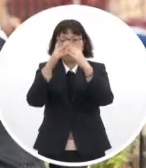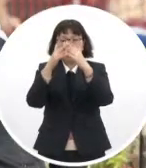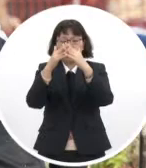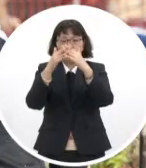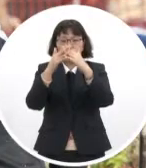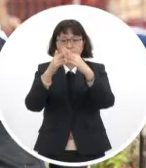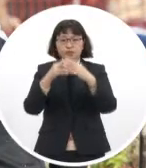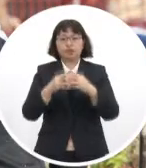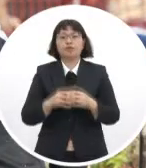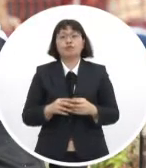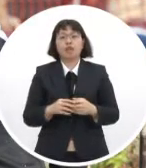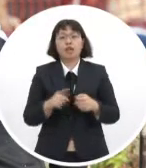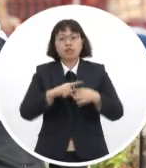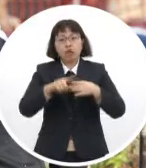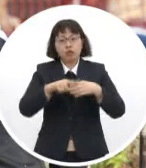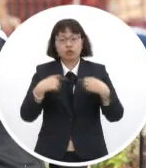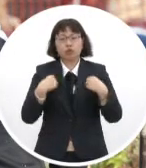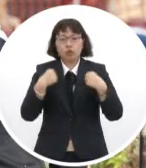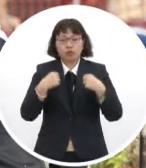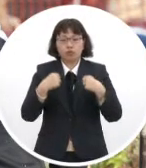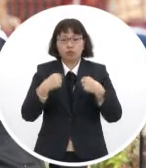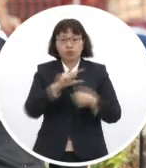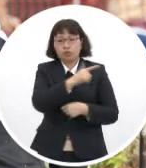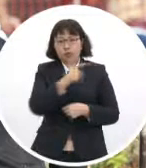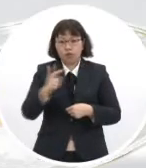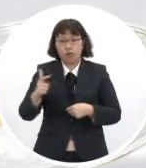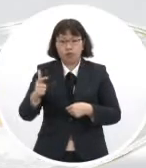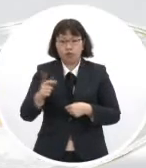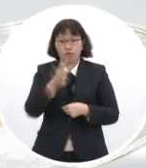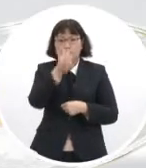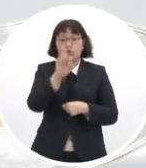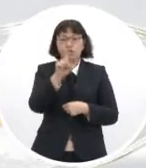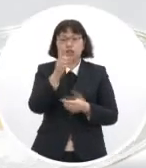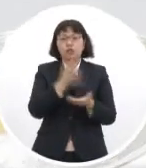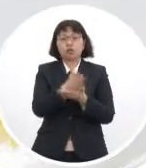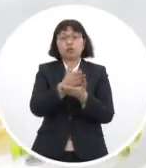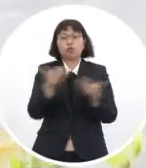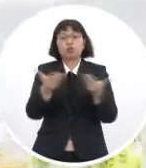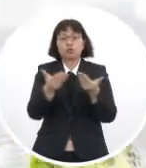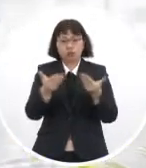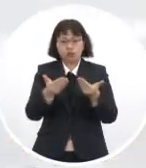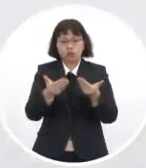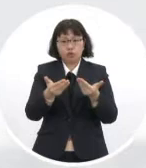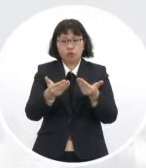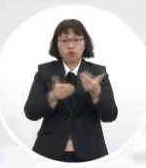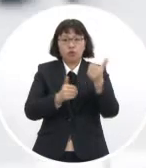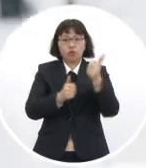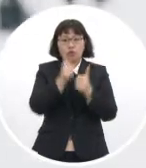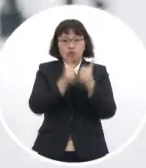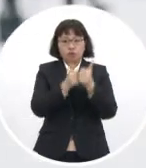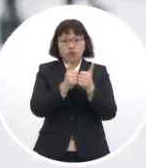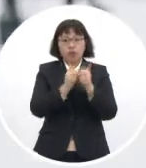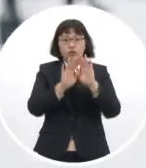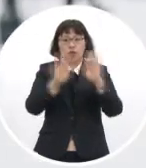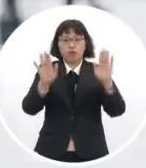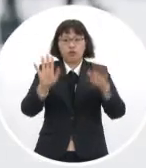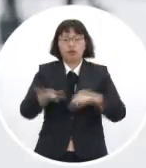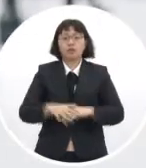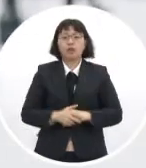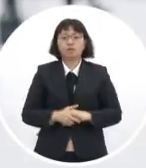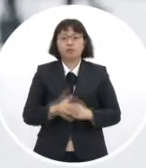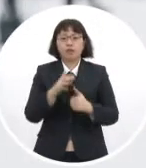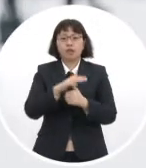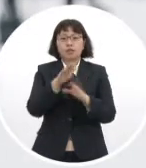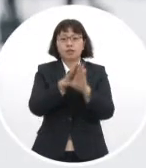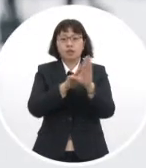築系、サービス・ファッション系など41職種の競技が行われたんだ。愛知県